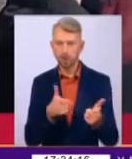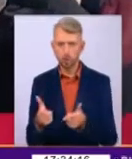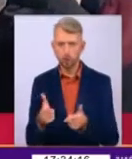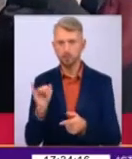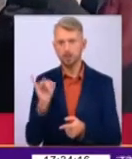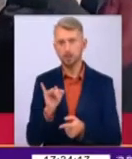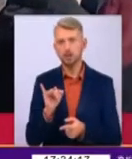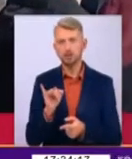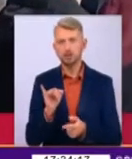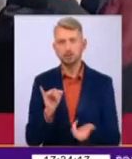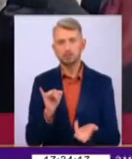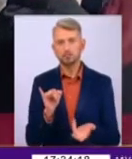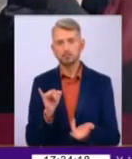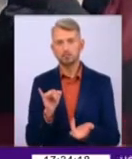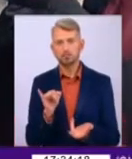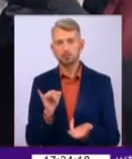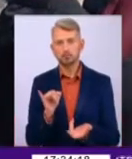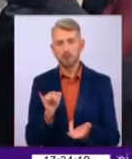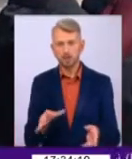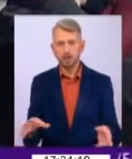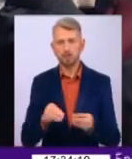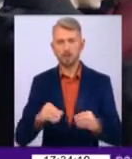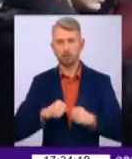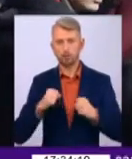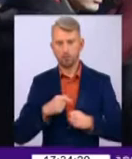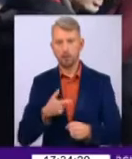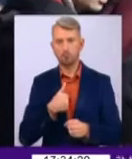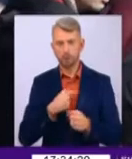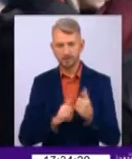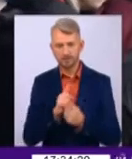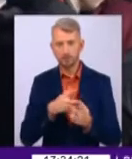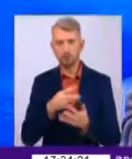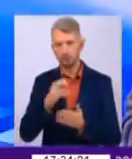і ну, совместними усиллями ми зробимо нашу країну краще.